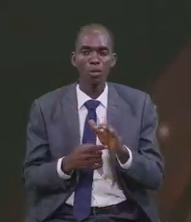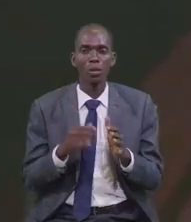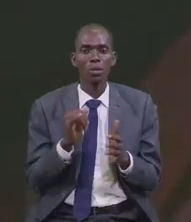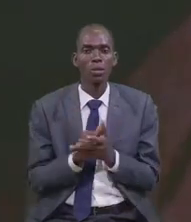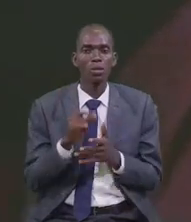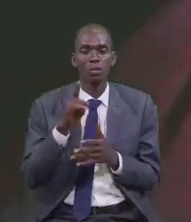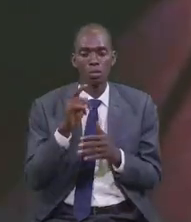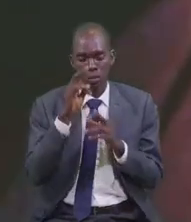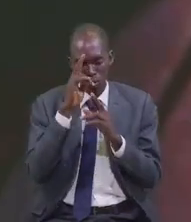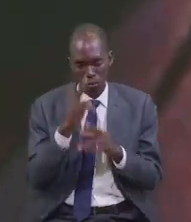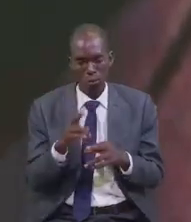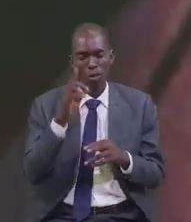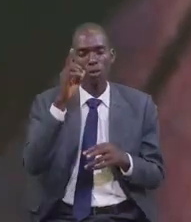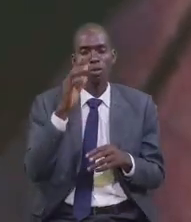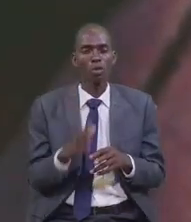assez Dieu